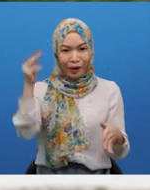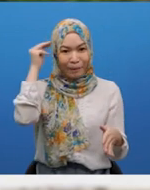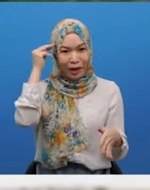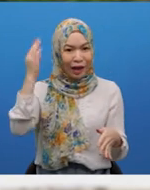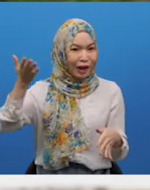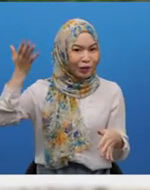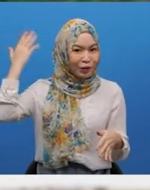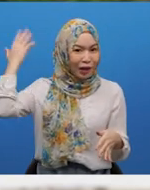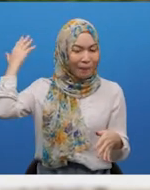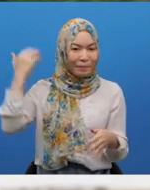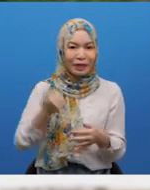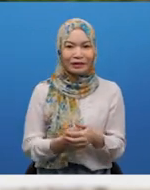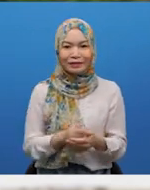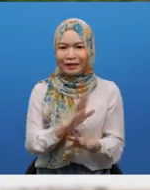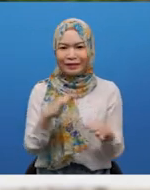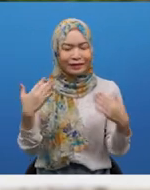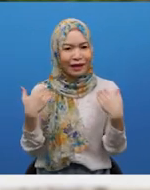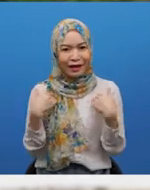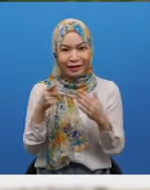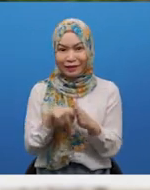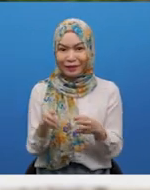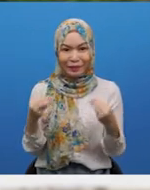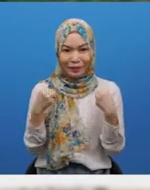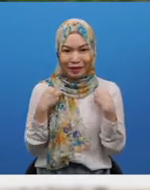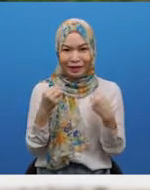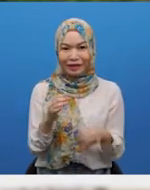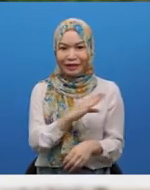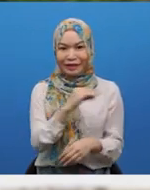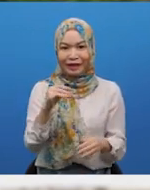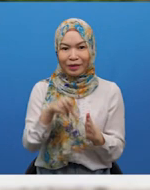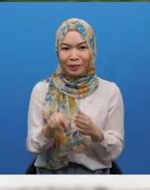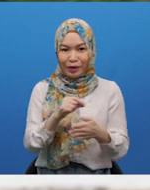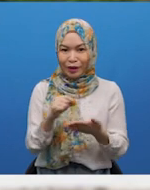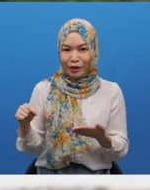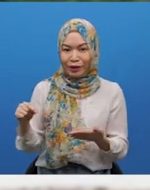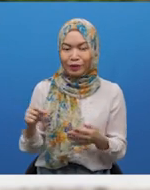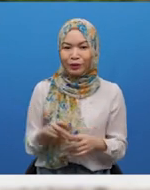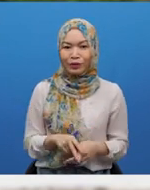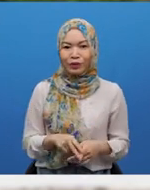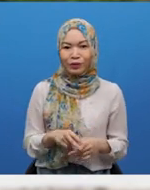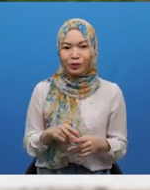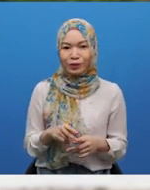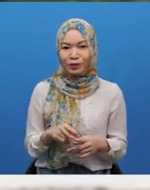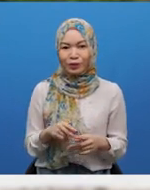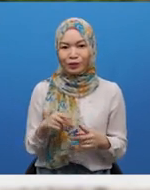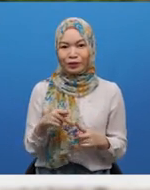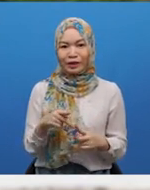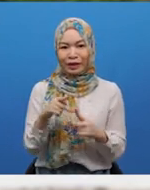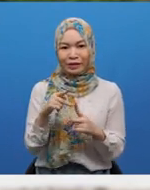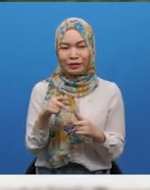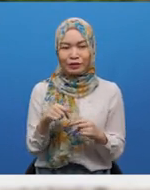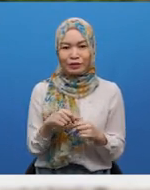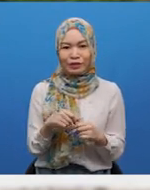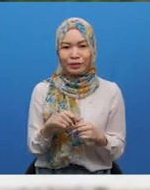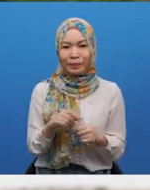tidak mempunyai pemilik atau penulis yang khusus. Syair dianggap milik bersama oleh